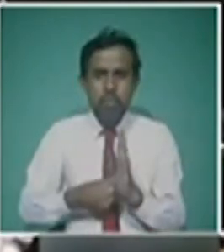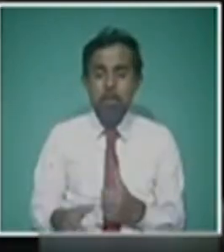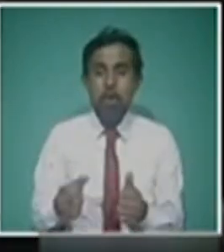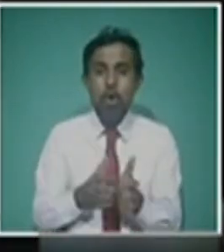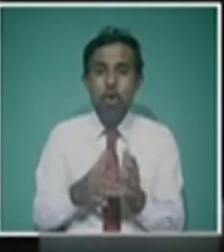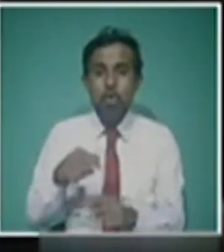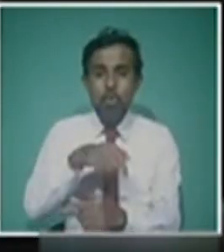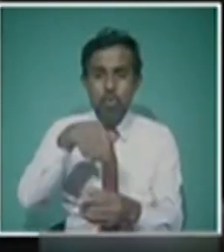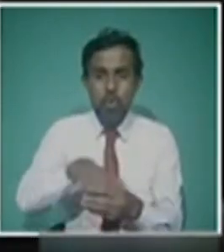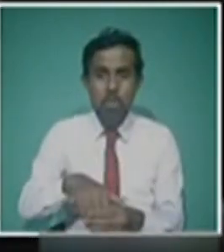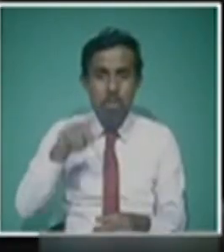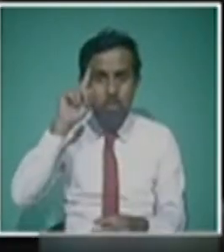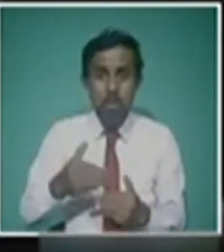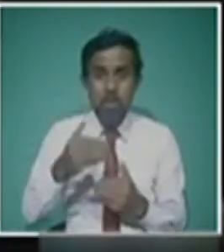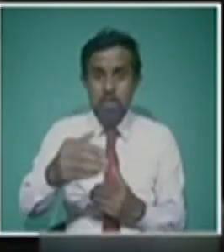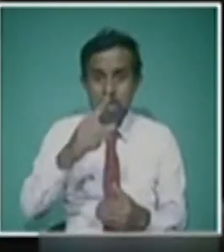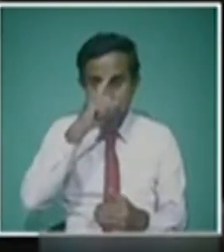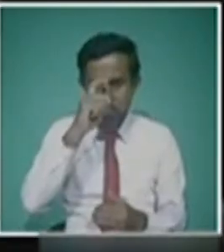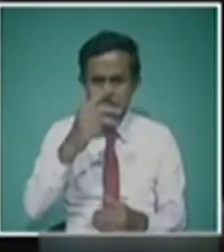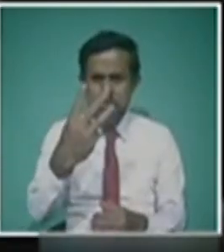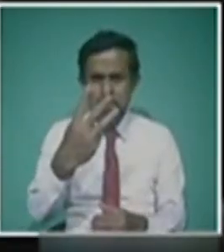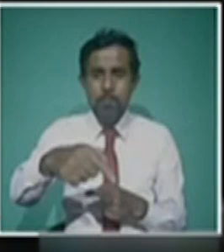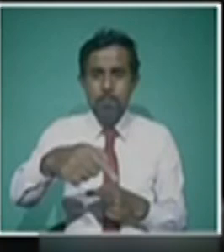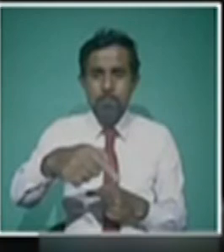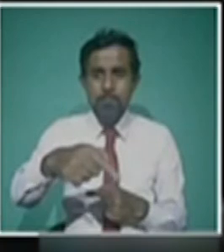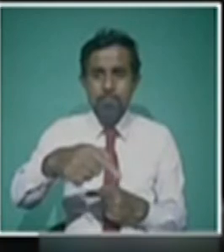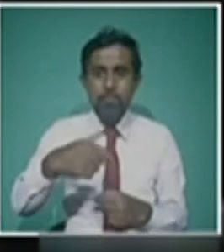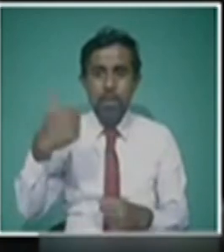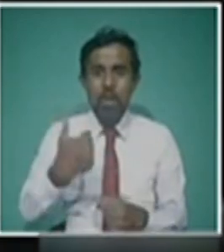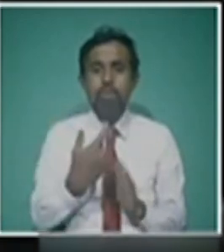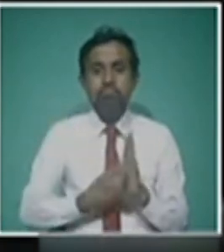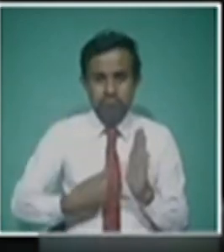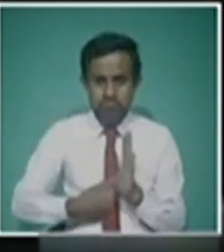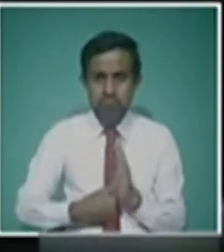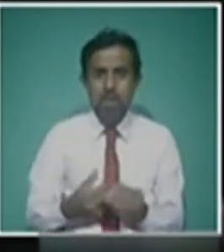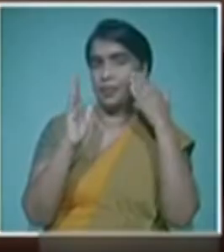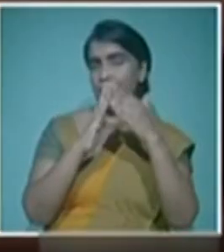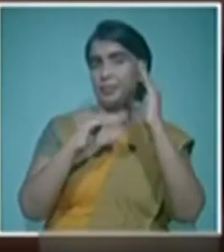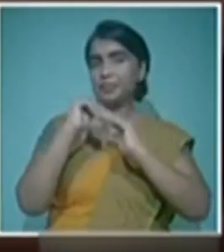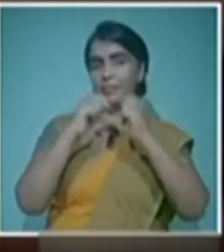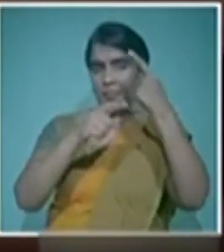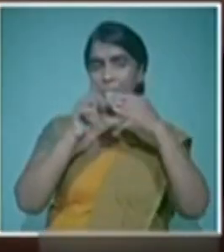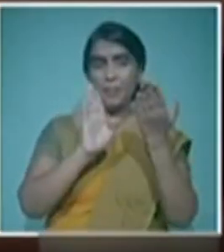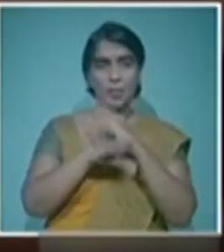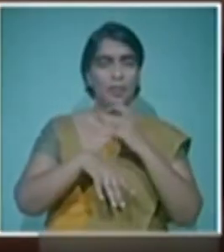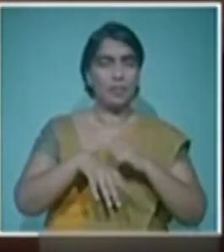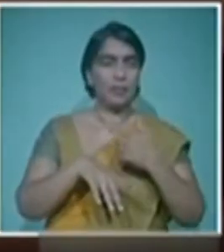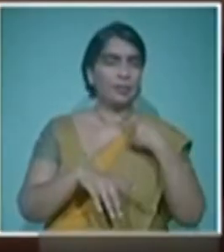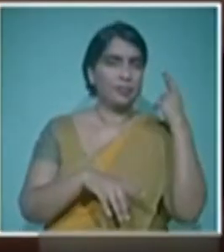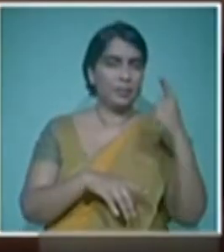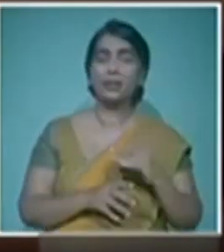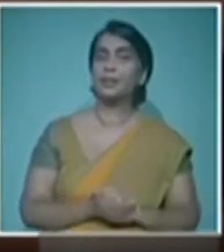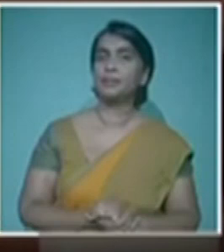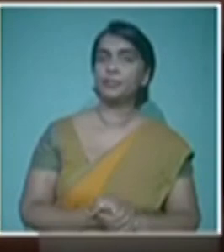අවුසි කරනවාද කියලා. අපි බලාපොරොත්තු වෙනවා ඉදිරි මාස 3ක් වගේ ඇතුළත අලුත් පනතක් ඉදිරිපත් කරන්න ඒ වෙනුවට. පහුගිය දවස්වල මම ගියා අර